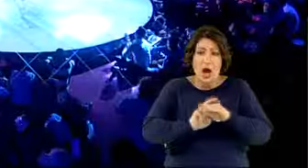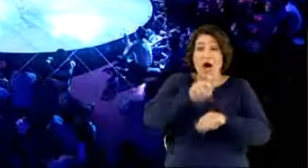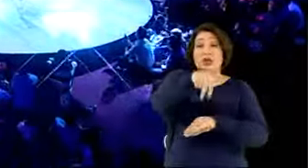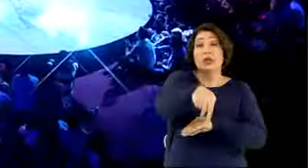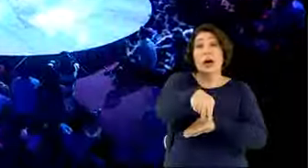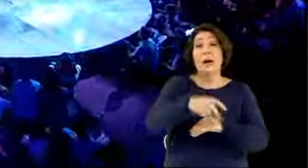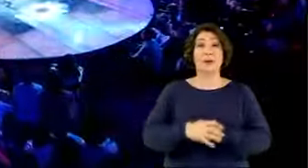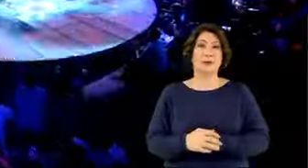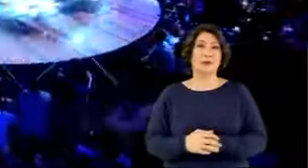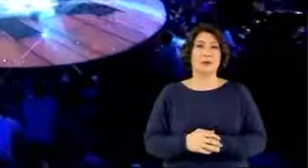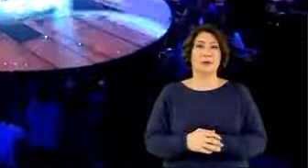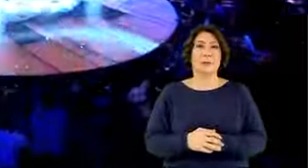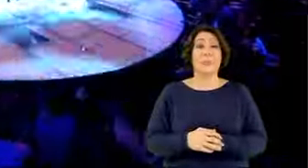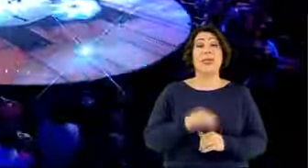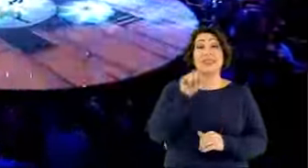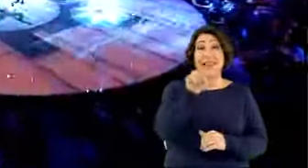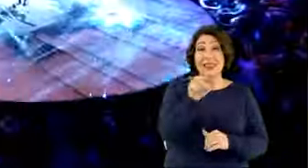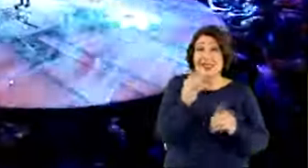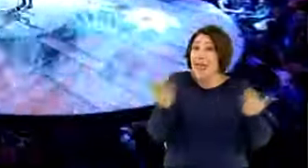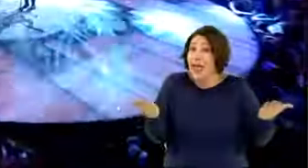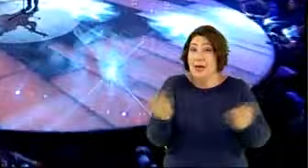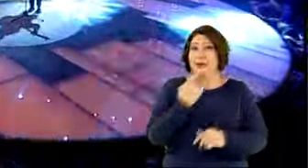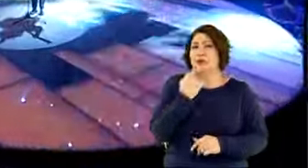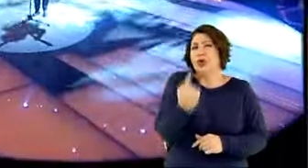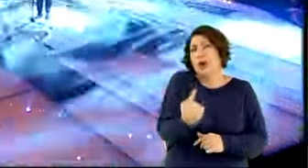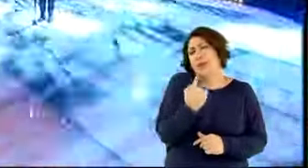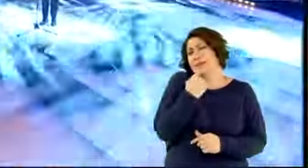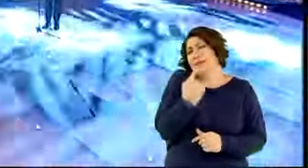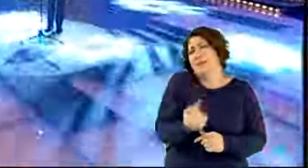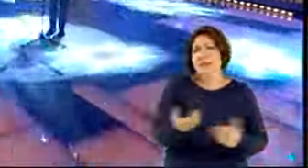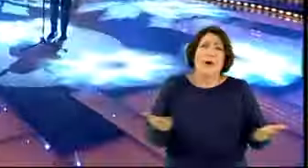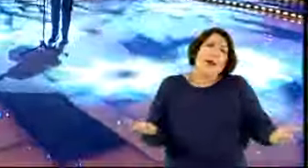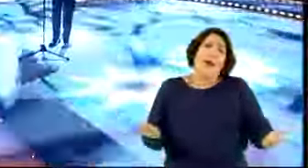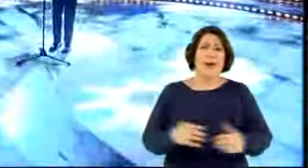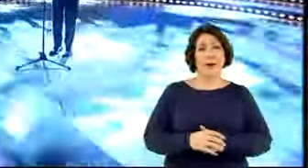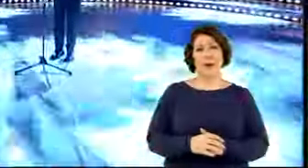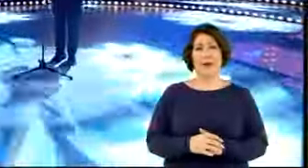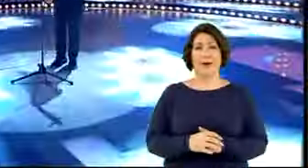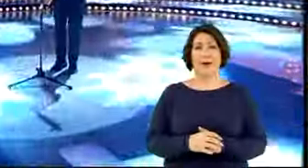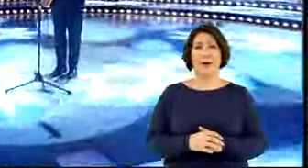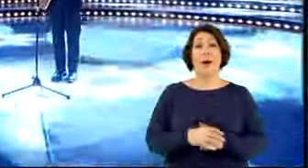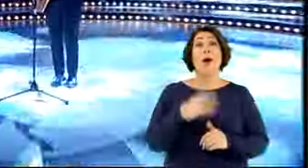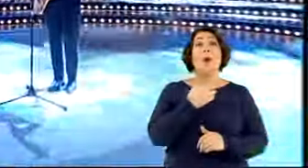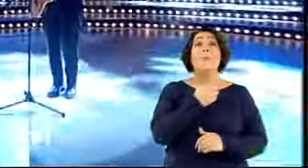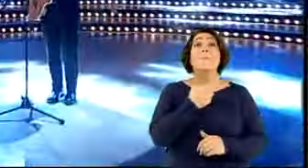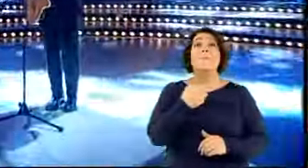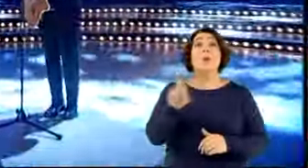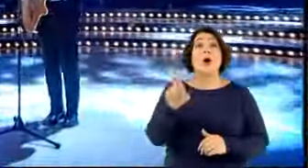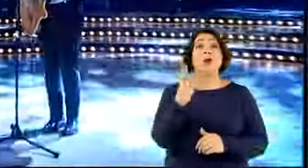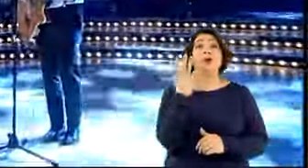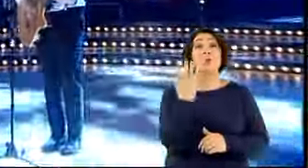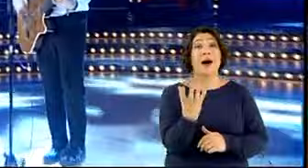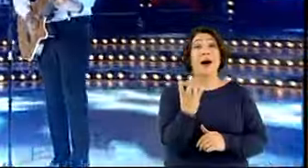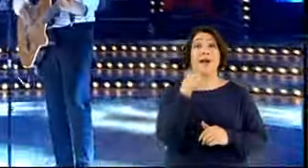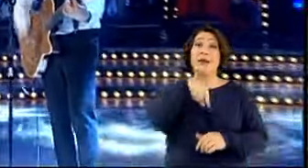sınırlarını aşar. Sen ne söylersen söyle, söylemeyiz.